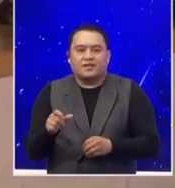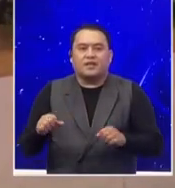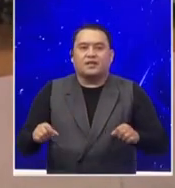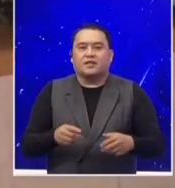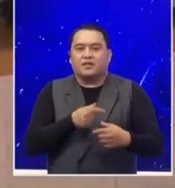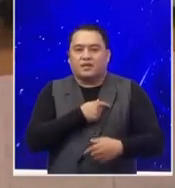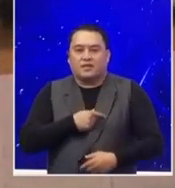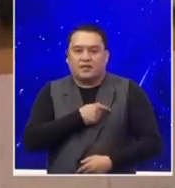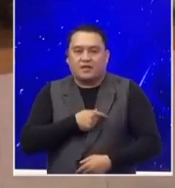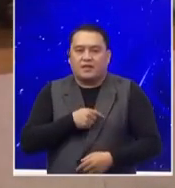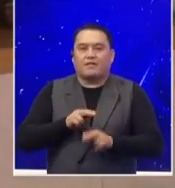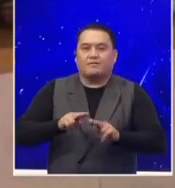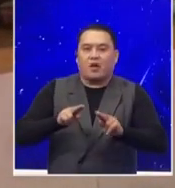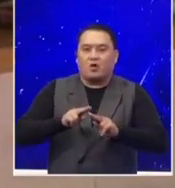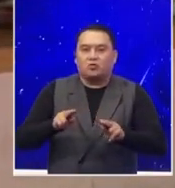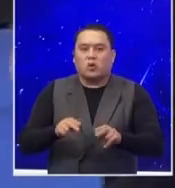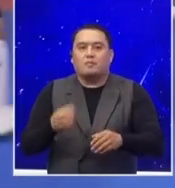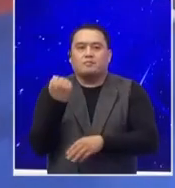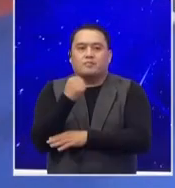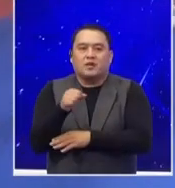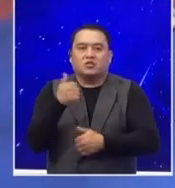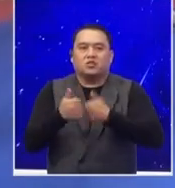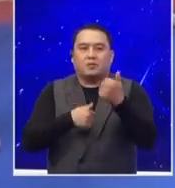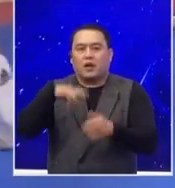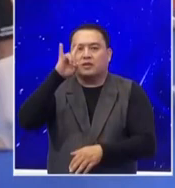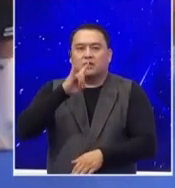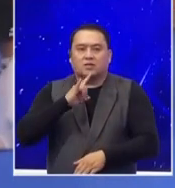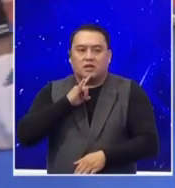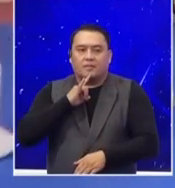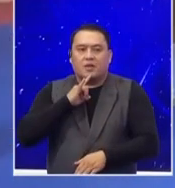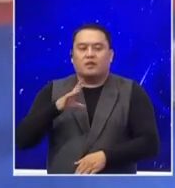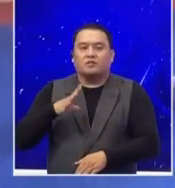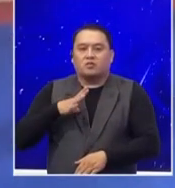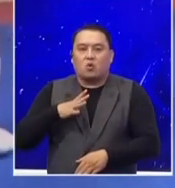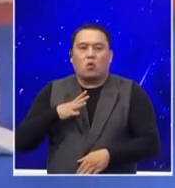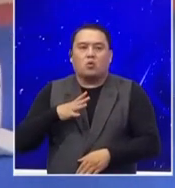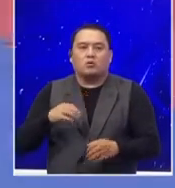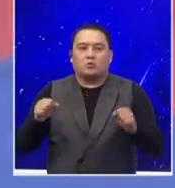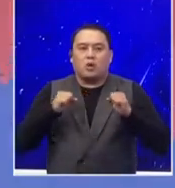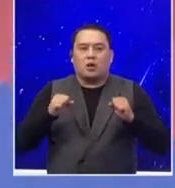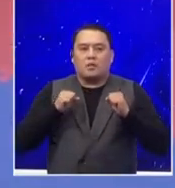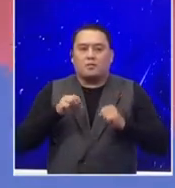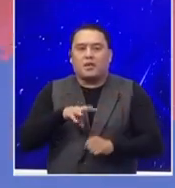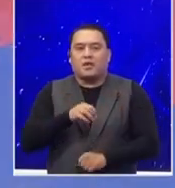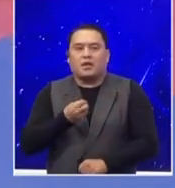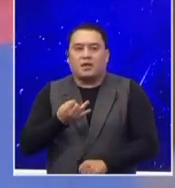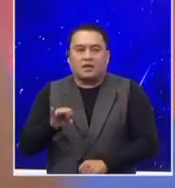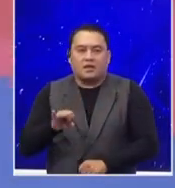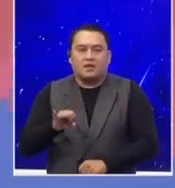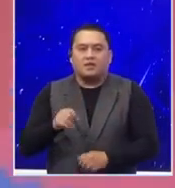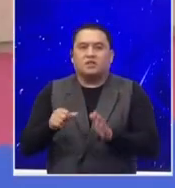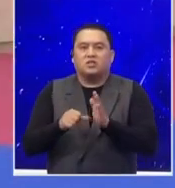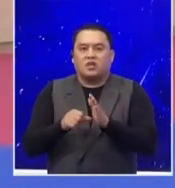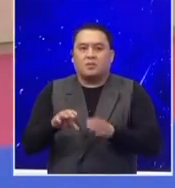квалифицированного тренера Зайны Бетировой завоевали призовые места на чемпионате Казахстана. А уже во время пандемии выделился спортсмен Мерей Суюнов, завоевав кубок